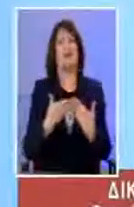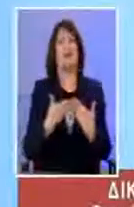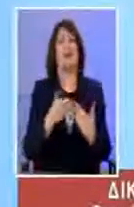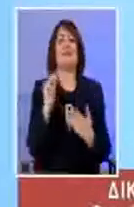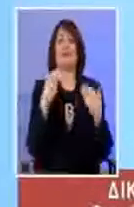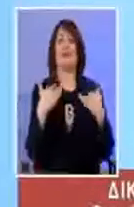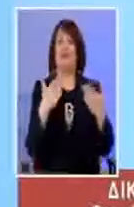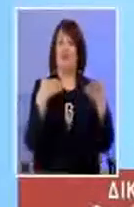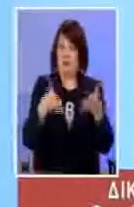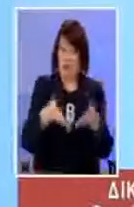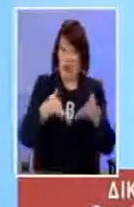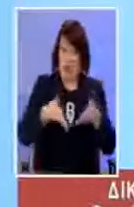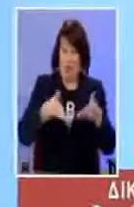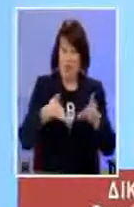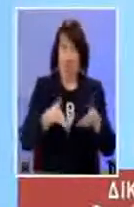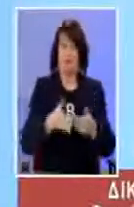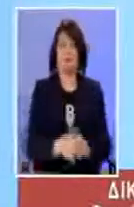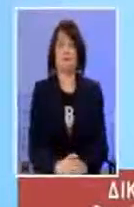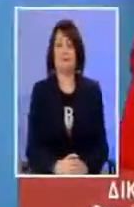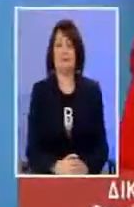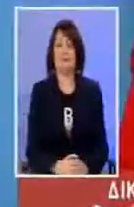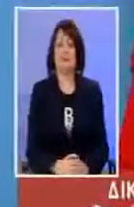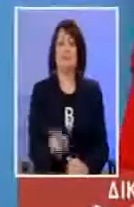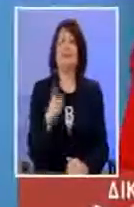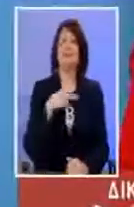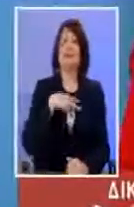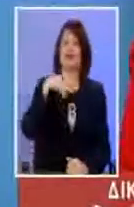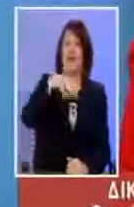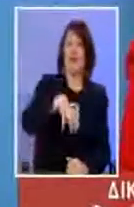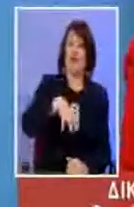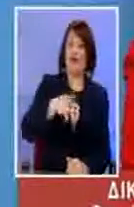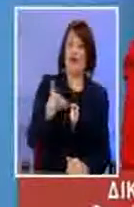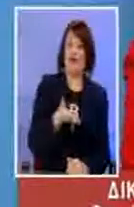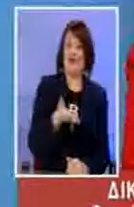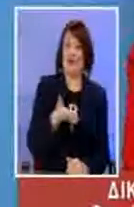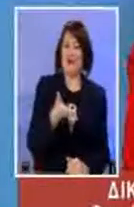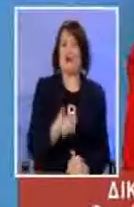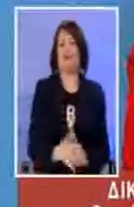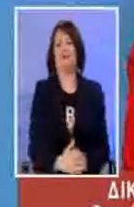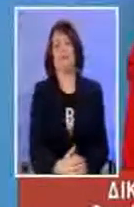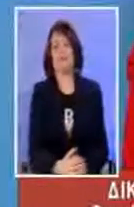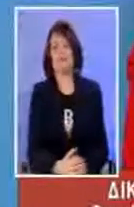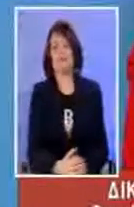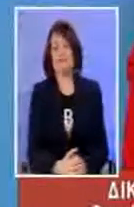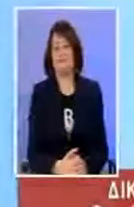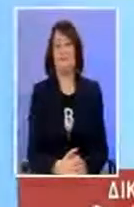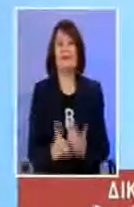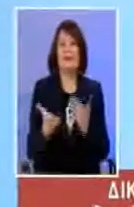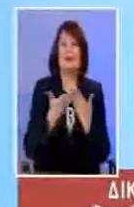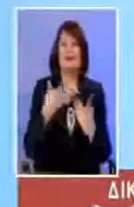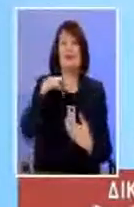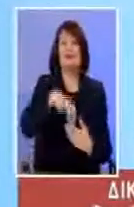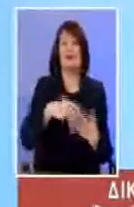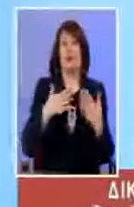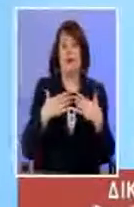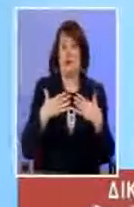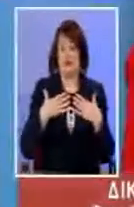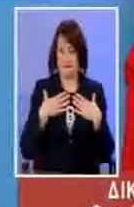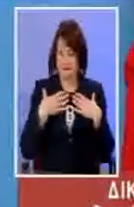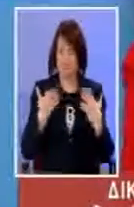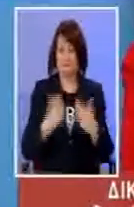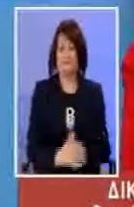που βρισκόμαστε μέσα στο χώρο της. Είστε στο σωστό να χώρο βοηθήσουν και δίπλα στο σωστό άνθρωπο. Το φορέα μας, αυτό θέλουμε. Λοιπόν,